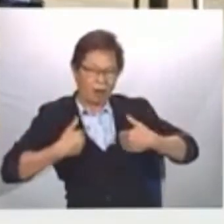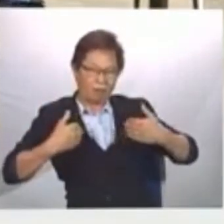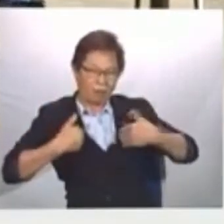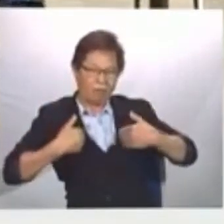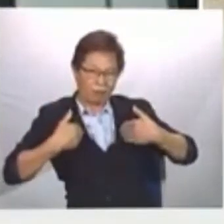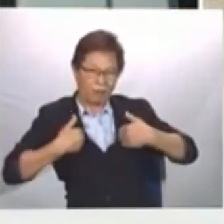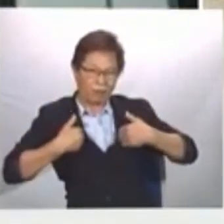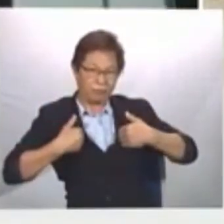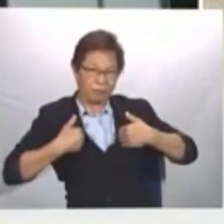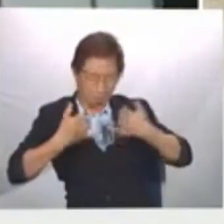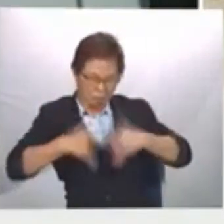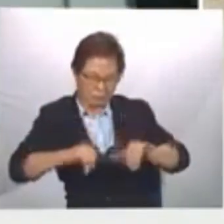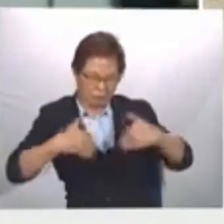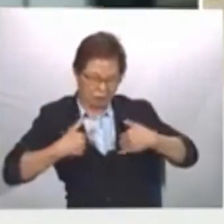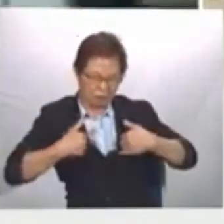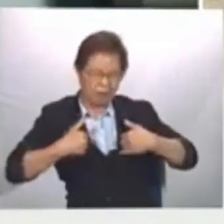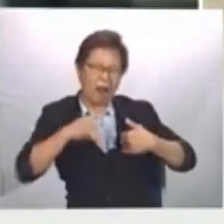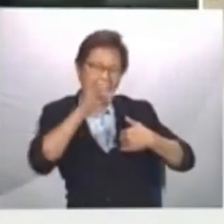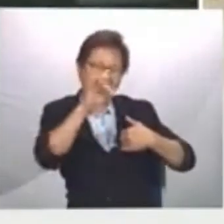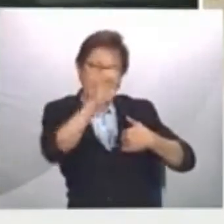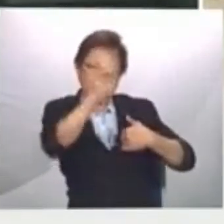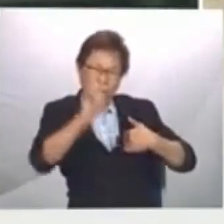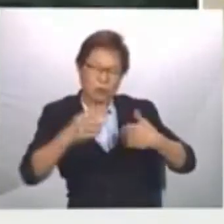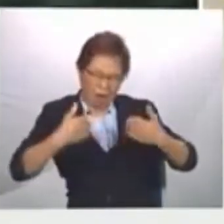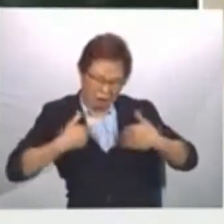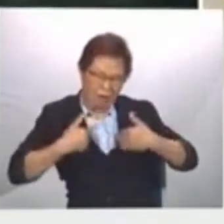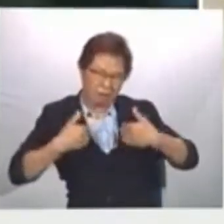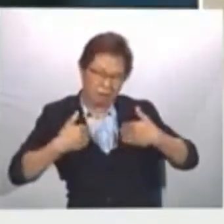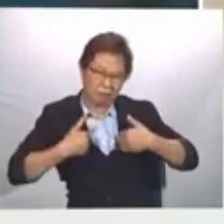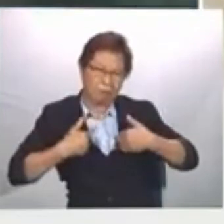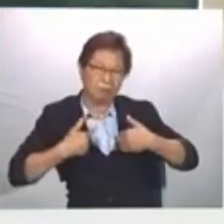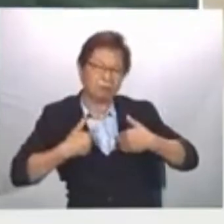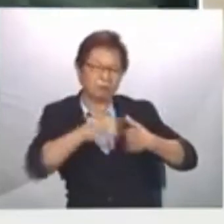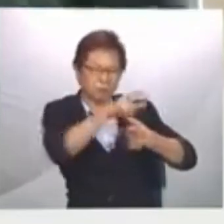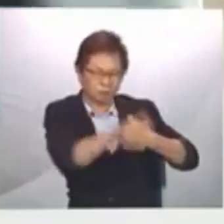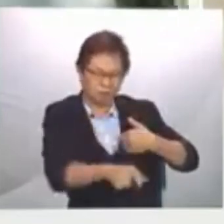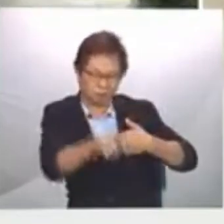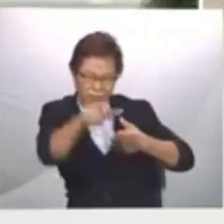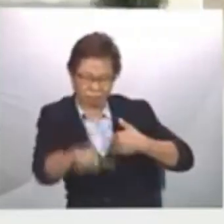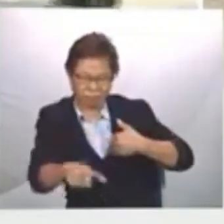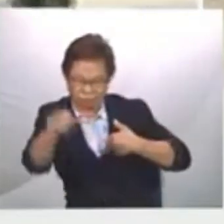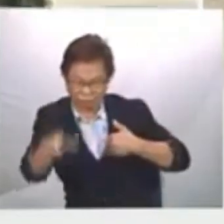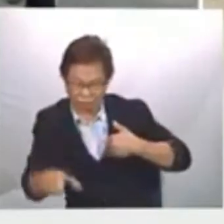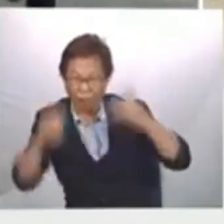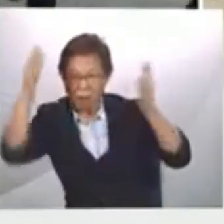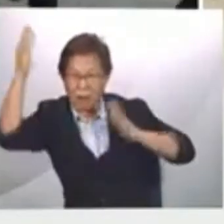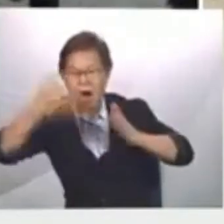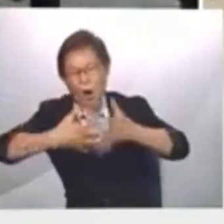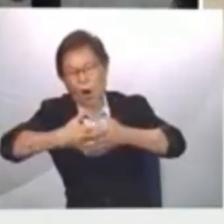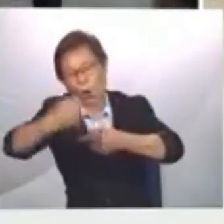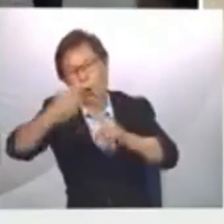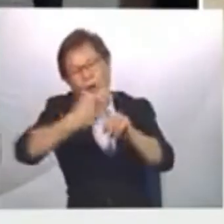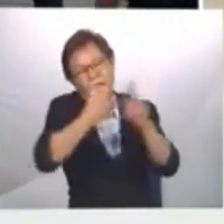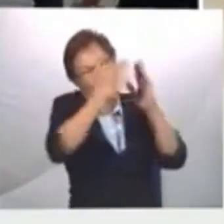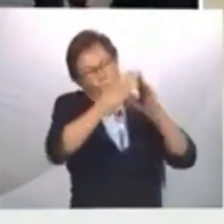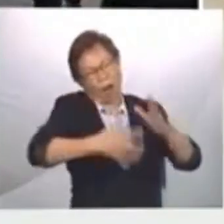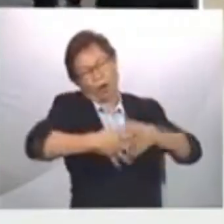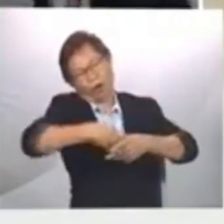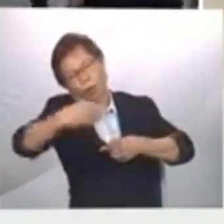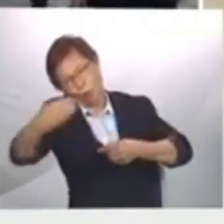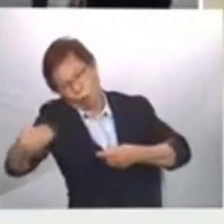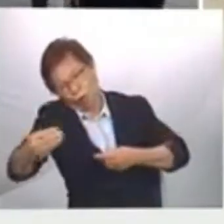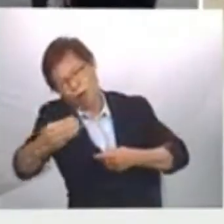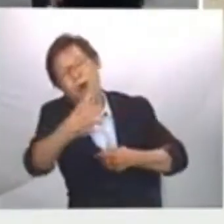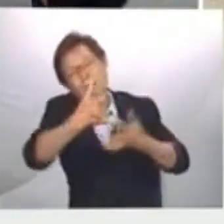walaupun hanya 8%, tetapi masih lagi ada di kalangan rakyat kita yang keluar daripada rumah dan sebagainya